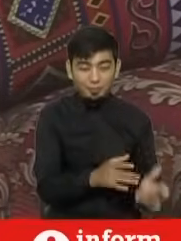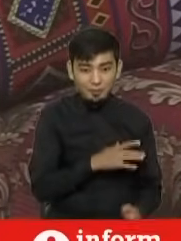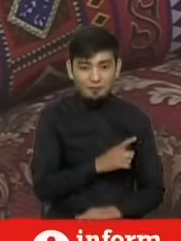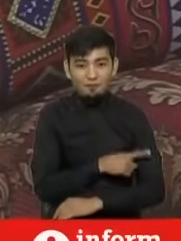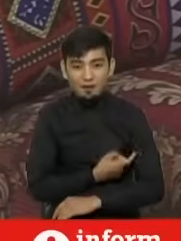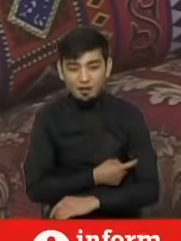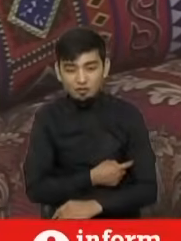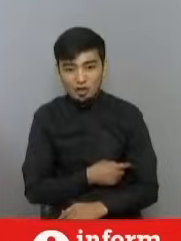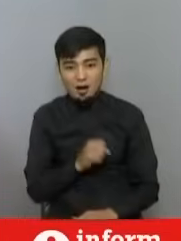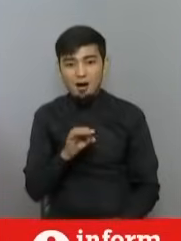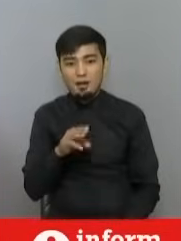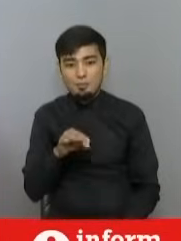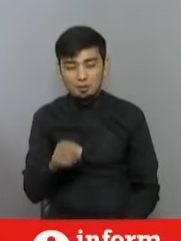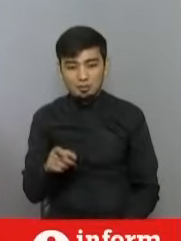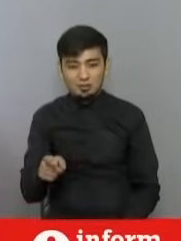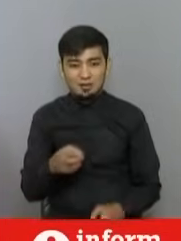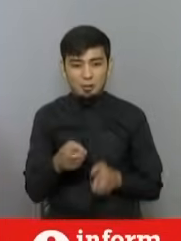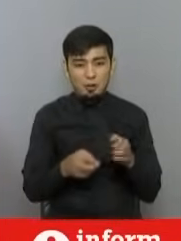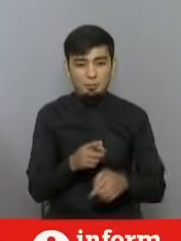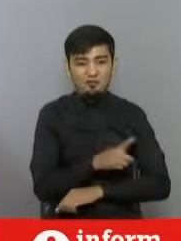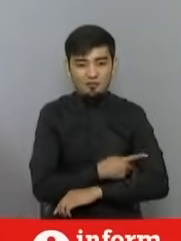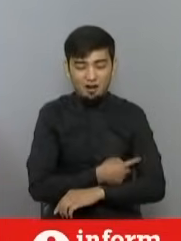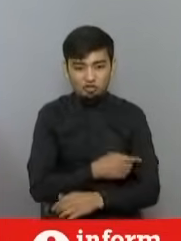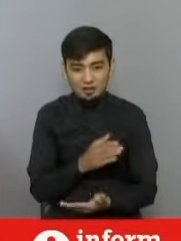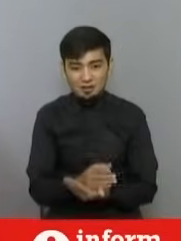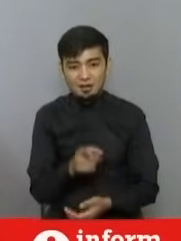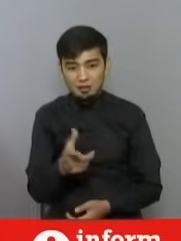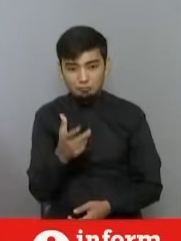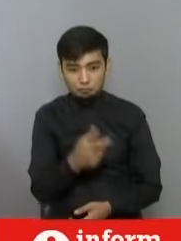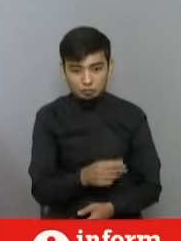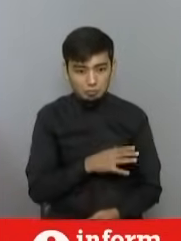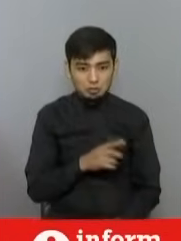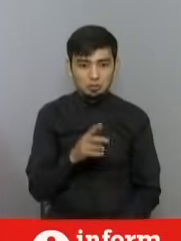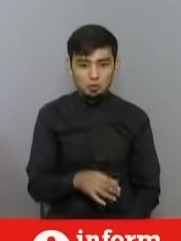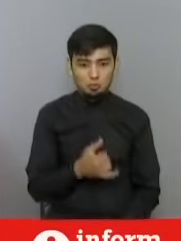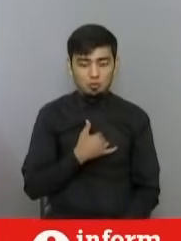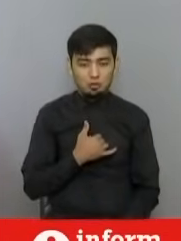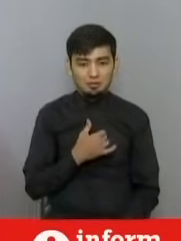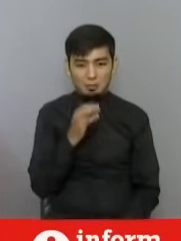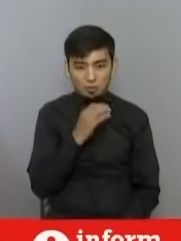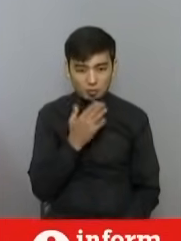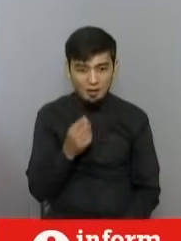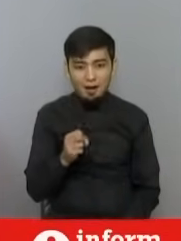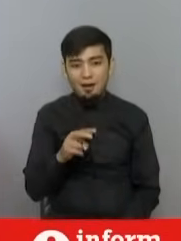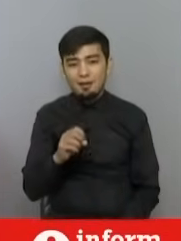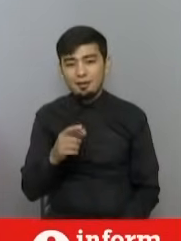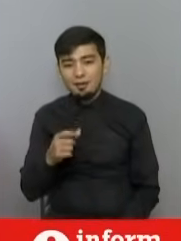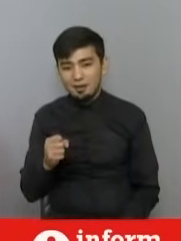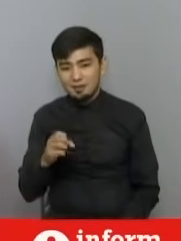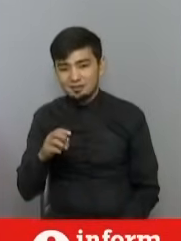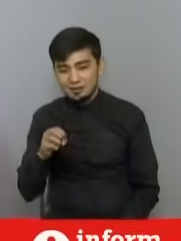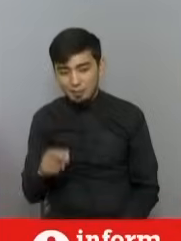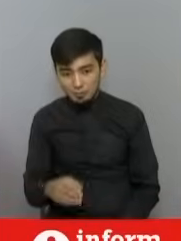хабар алған жоқ, жаң Айман деген. Реанимацияның врачтар сұрады, преднизолон салдыңдар ма? Жоқ бізде деді. Аллергосепт салдыңдар ма? Жоқ бізде